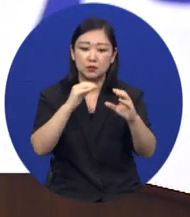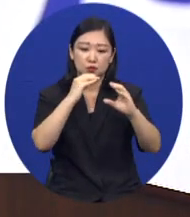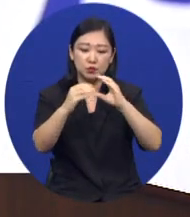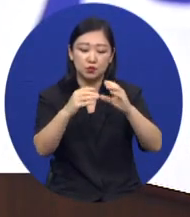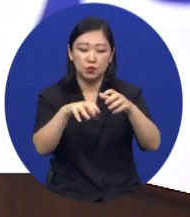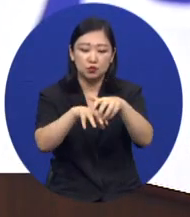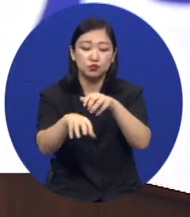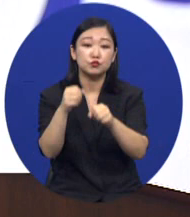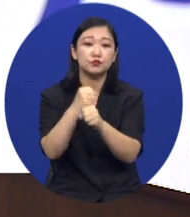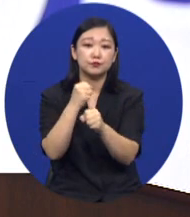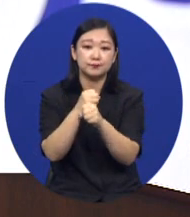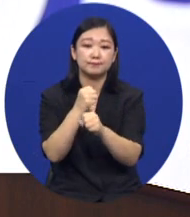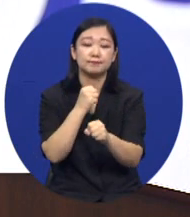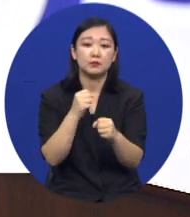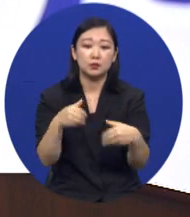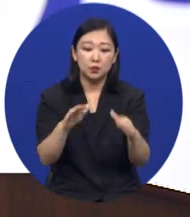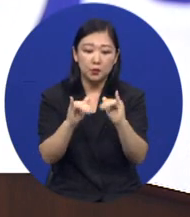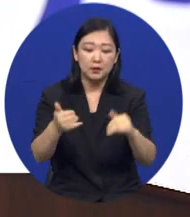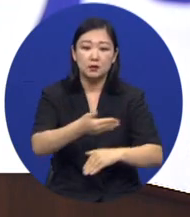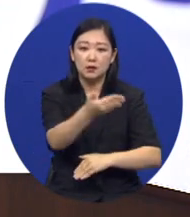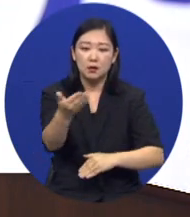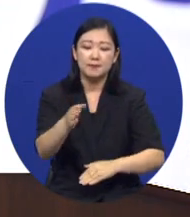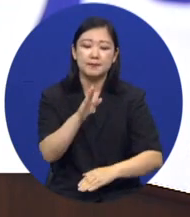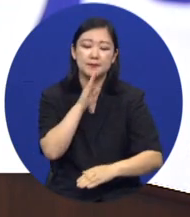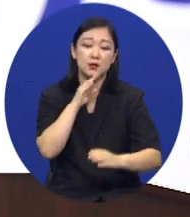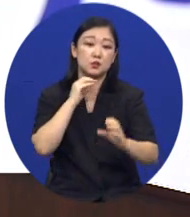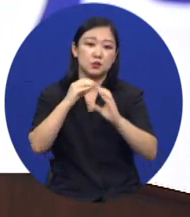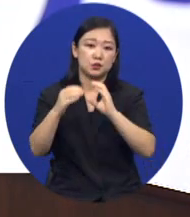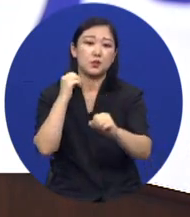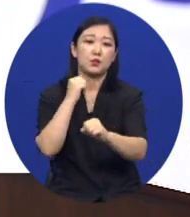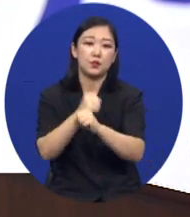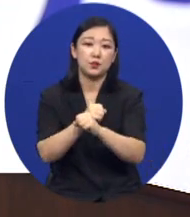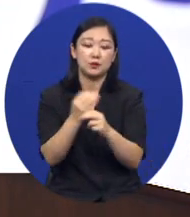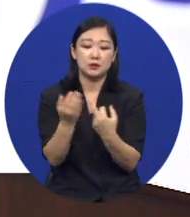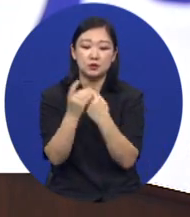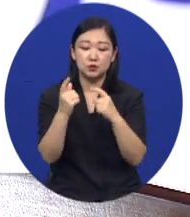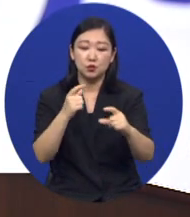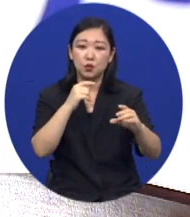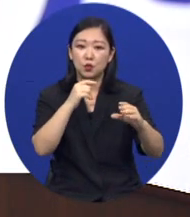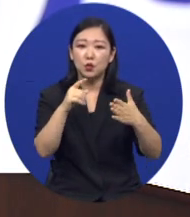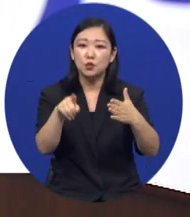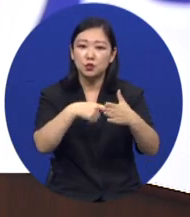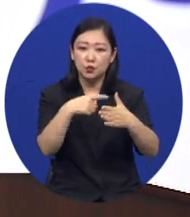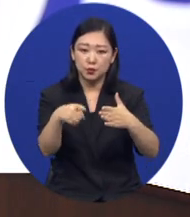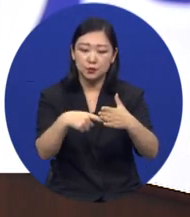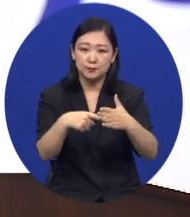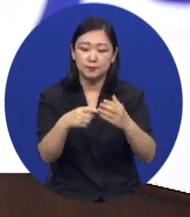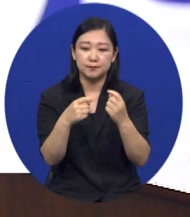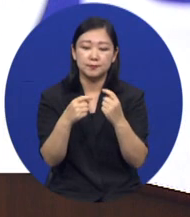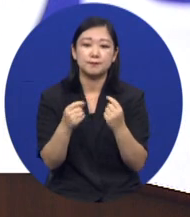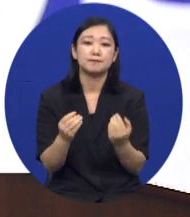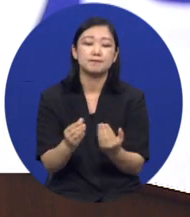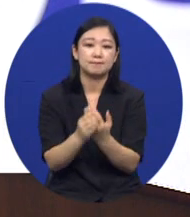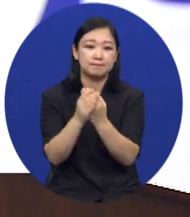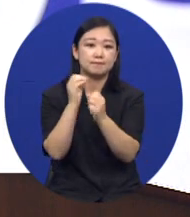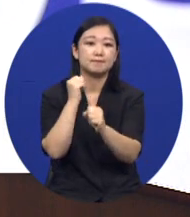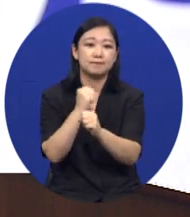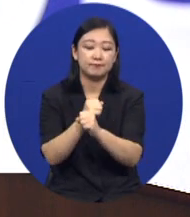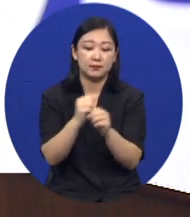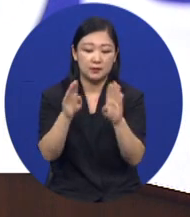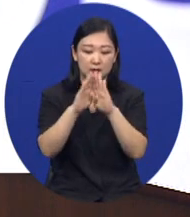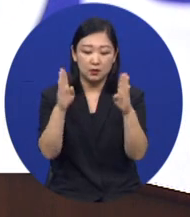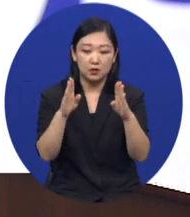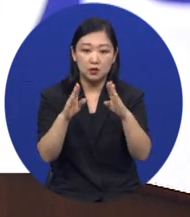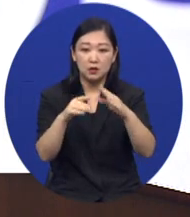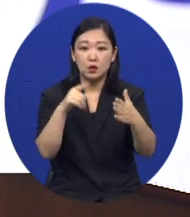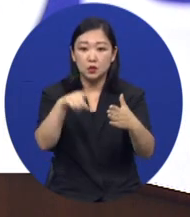구성하여 도민 여러분과 실질적으로 소통하는 제주교육을 정립하겠습니다. 열린